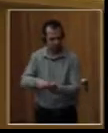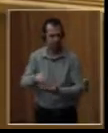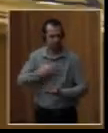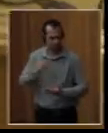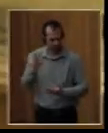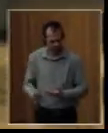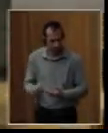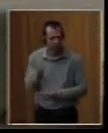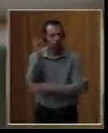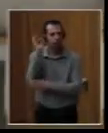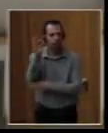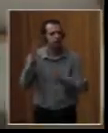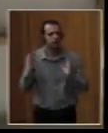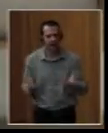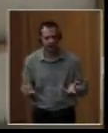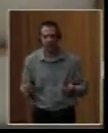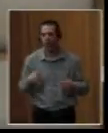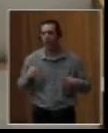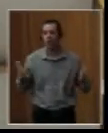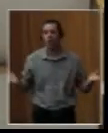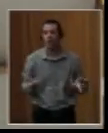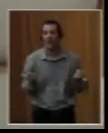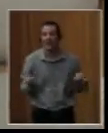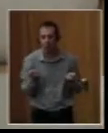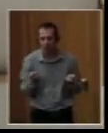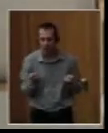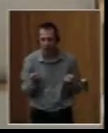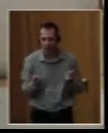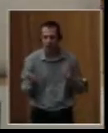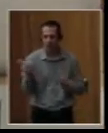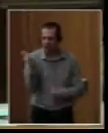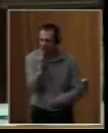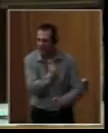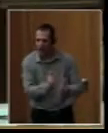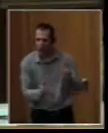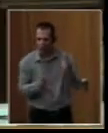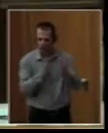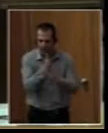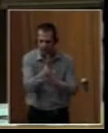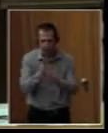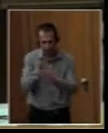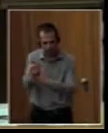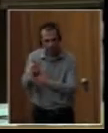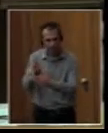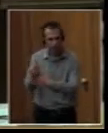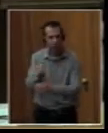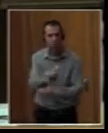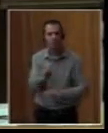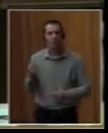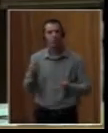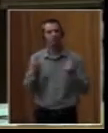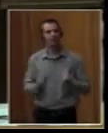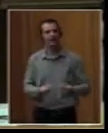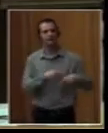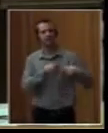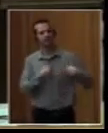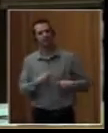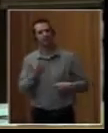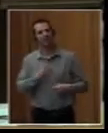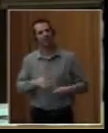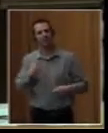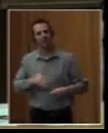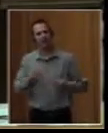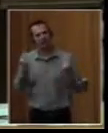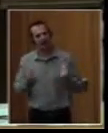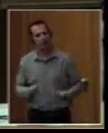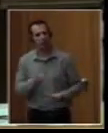ώστε αυτή η συνθήκη να μην είναι απλώς ένα αποτέλεσμα καλής προαίρεσης. Γιατί πιστεύουμε ότι η πολιτική υιοθέτηση καλών